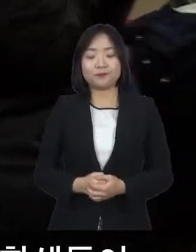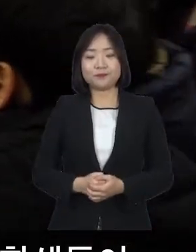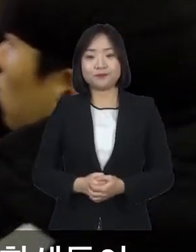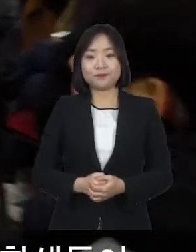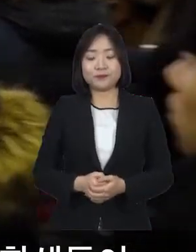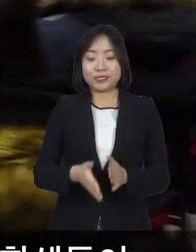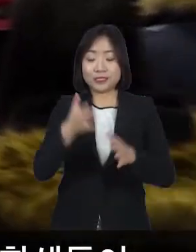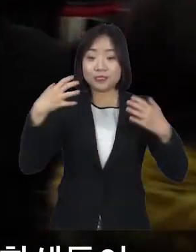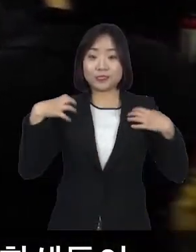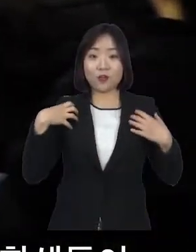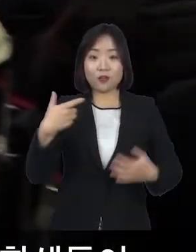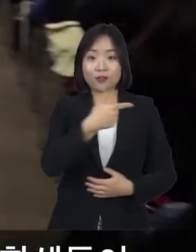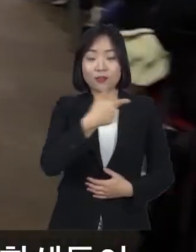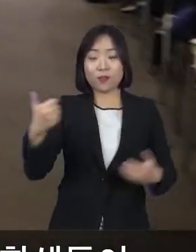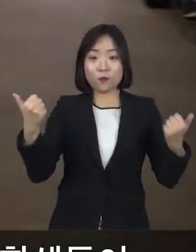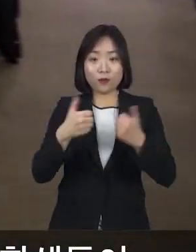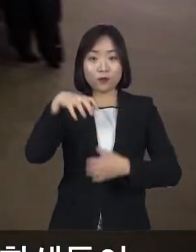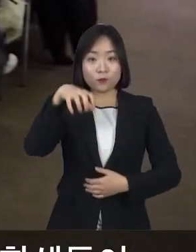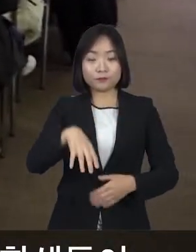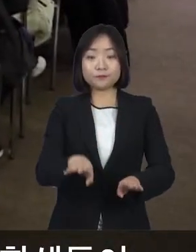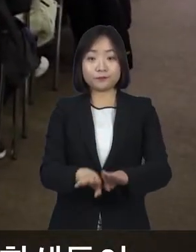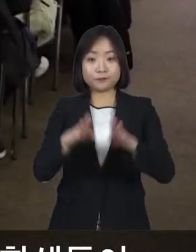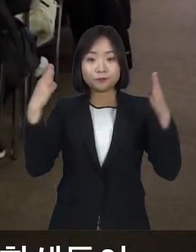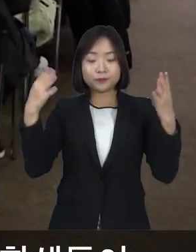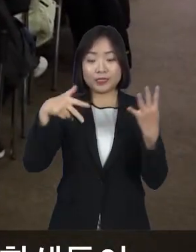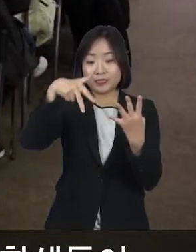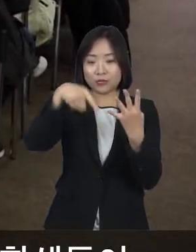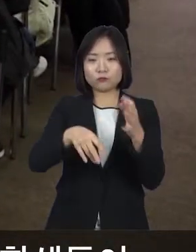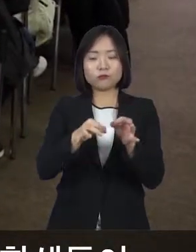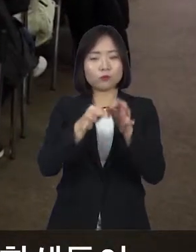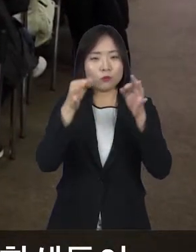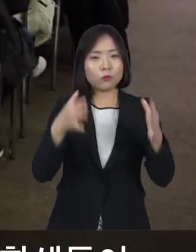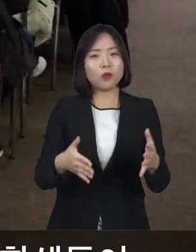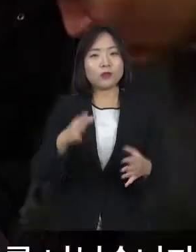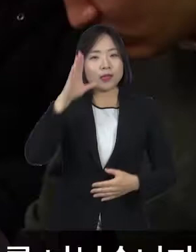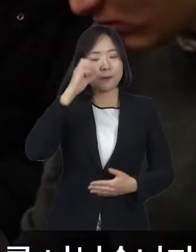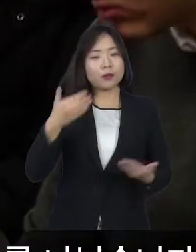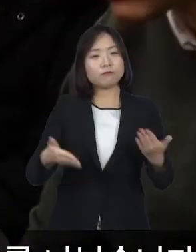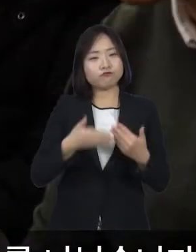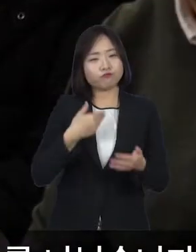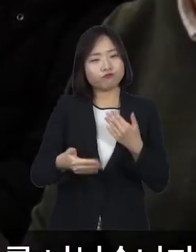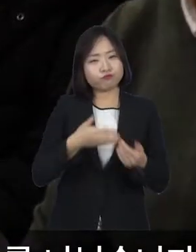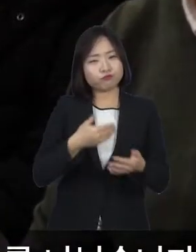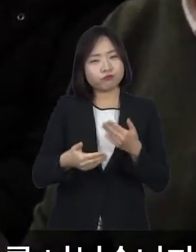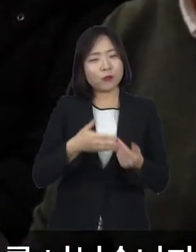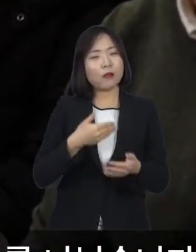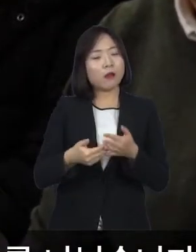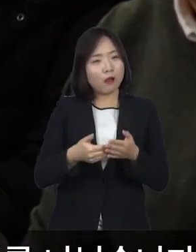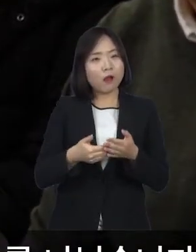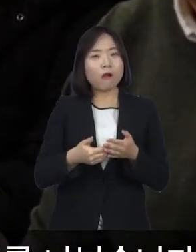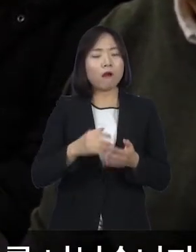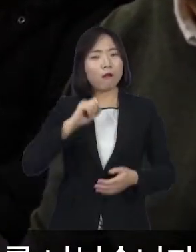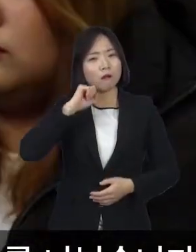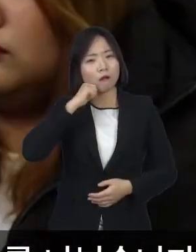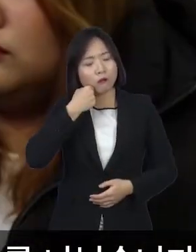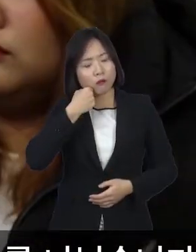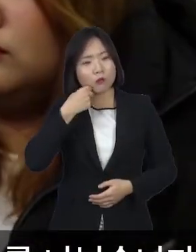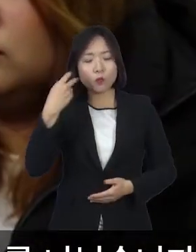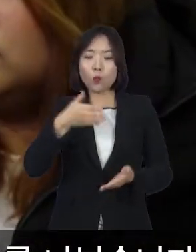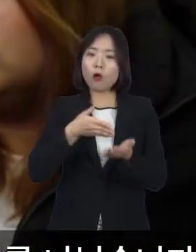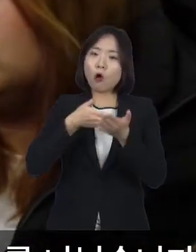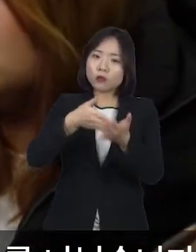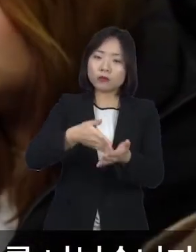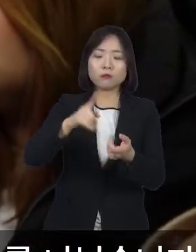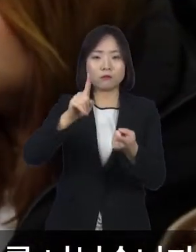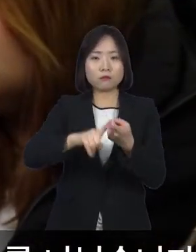시청 대회의실에서 열린 이번 간담회는 지난 4주간 시정을 체험한 대학생들이 아르바이트를 하면서 겪은 애로사항과